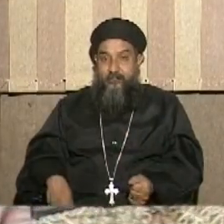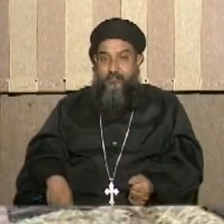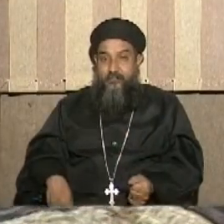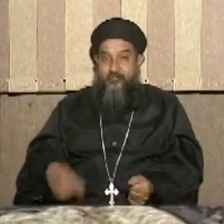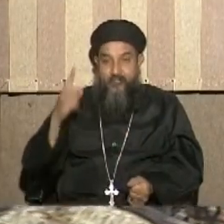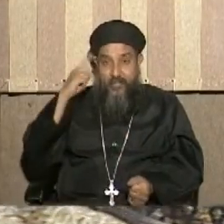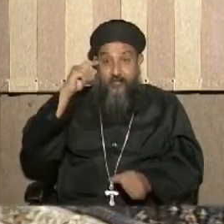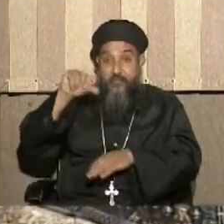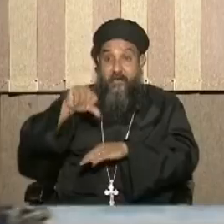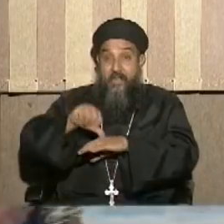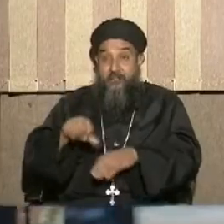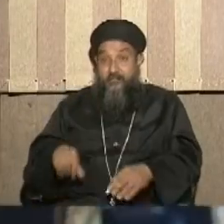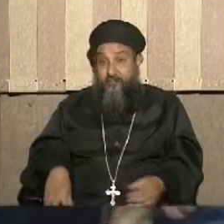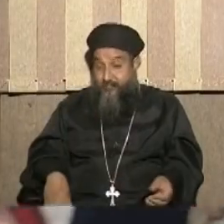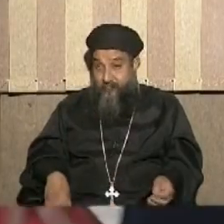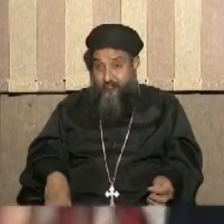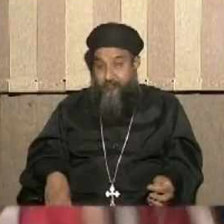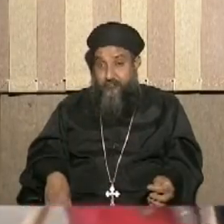معقوله يكونوا عرفوا مكانهم.